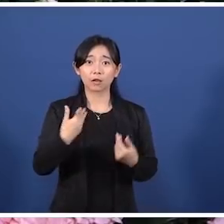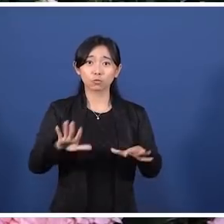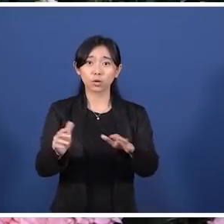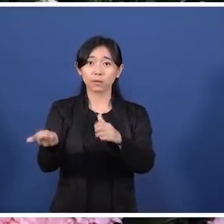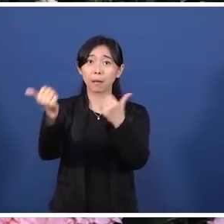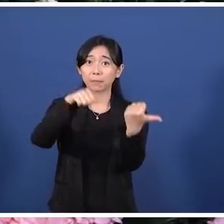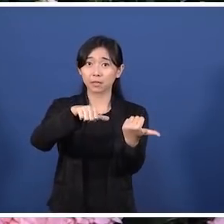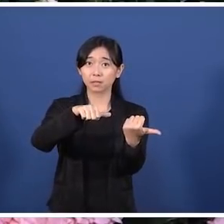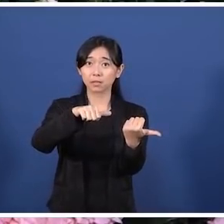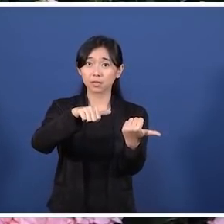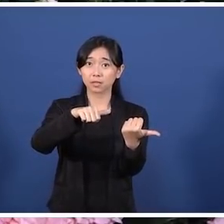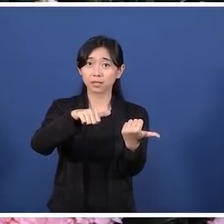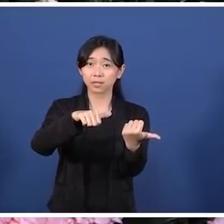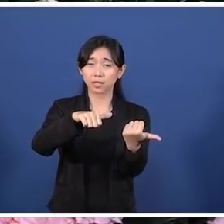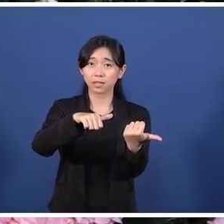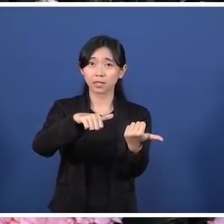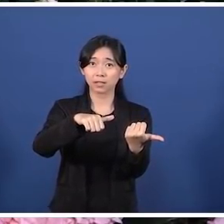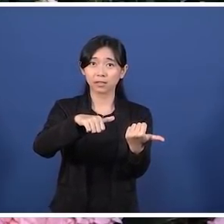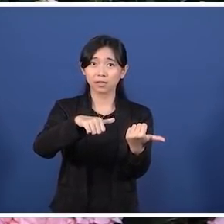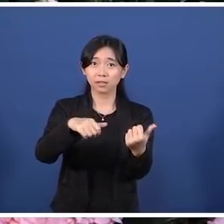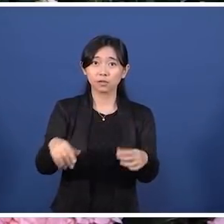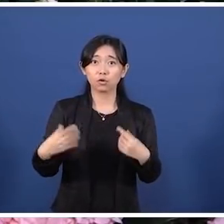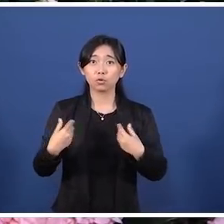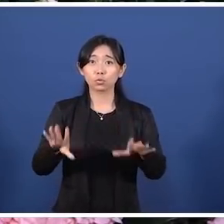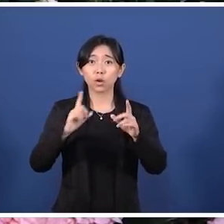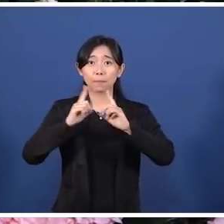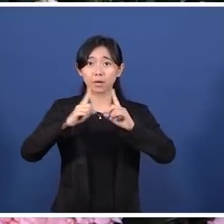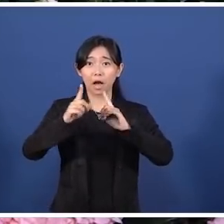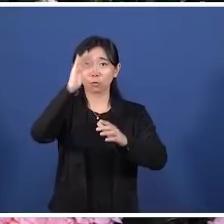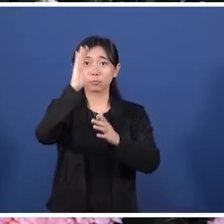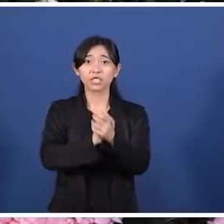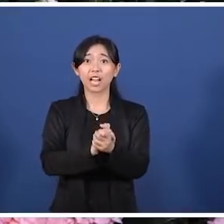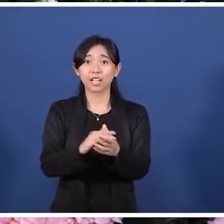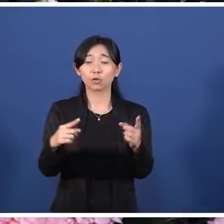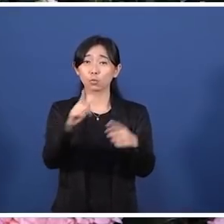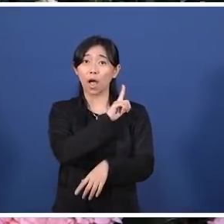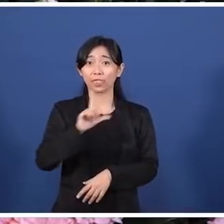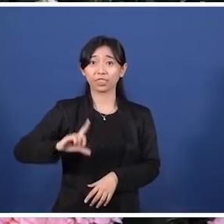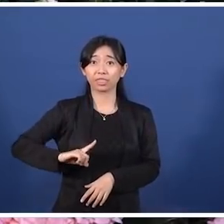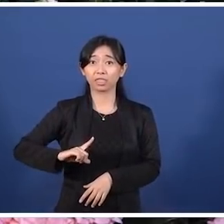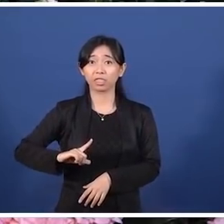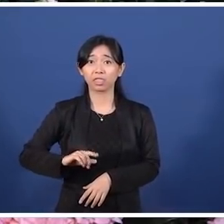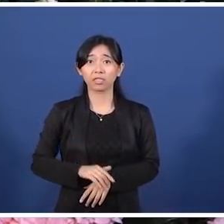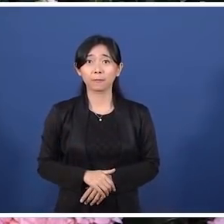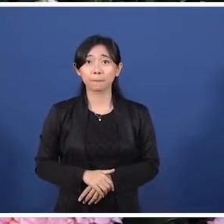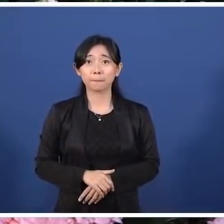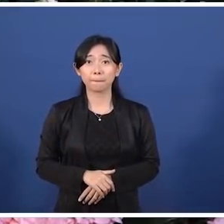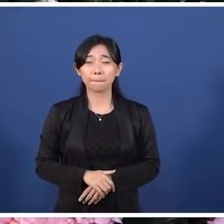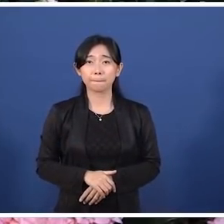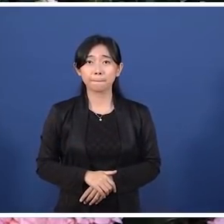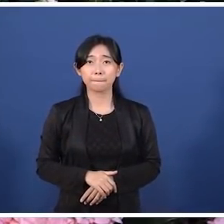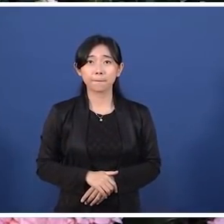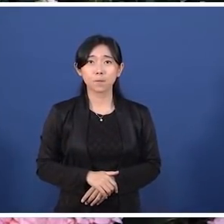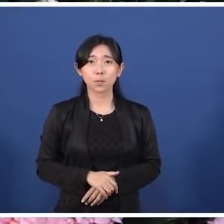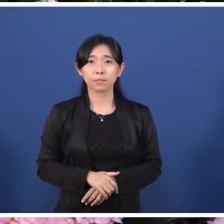dibaptiskan atau sebagai orang-orang yang mengaku percaya dalam pengakuan percaya dewasa, CD. Sejauh